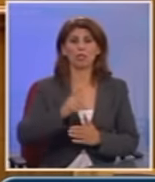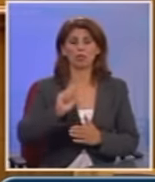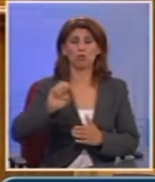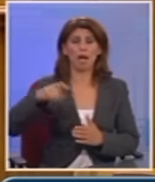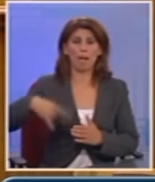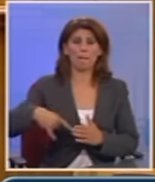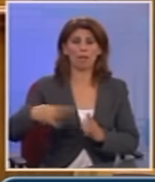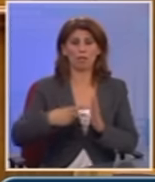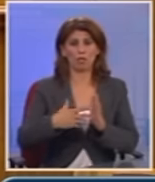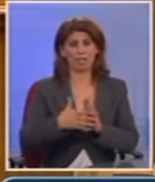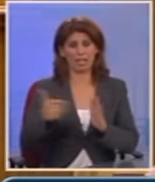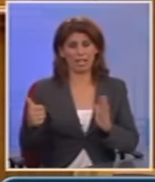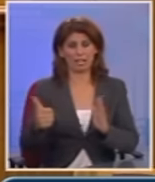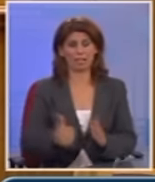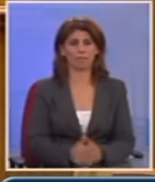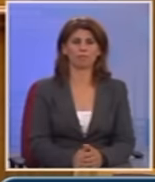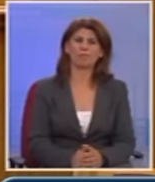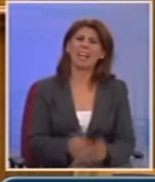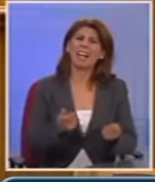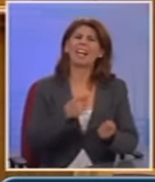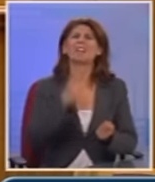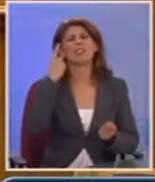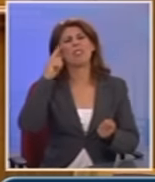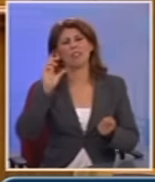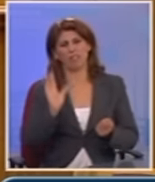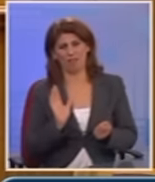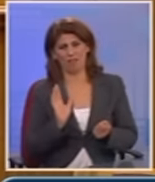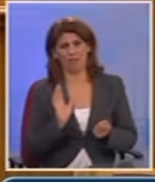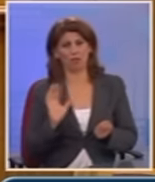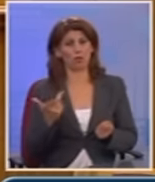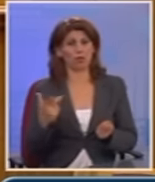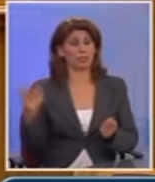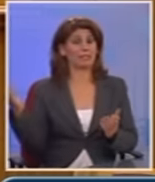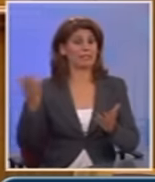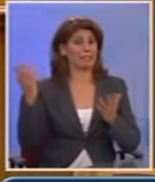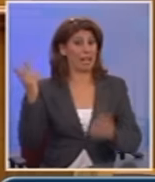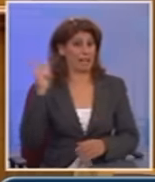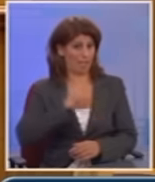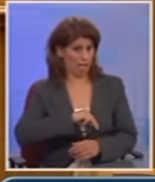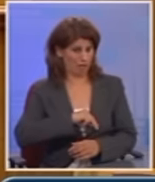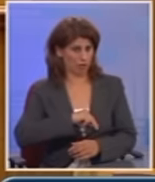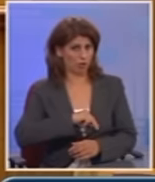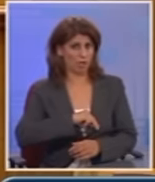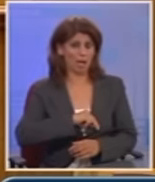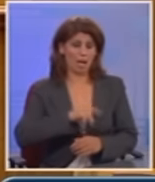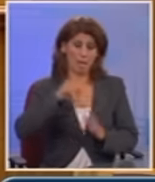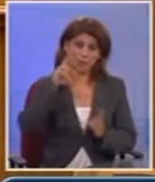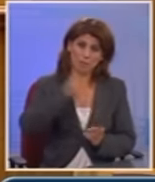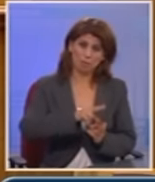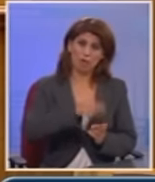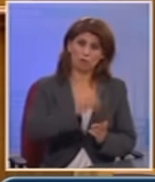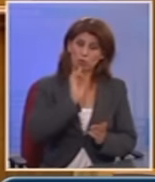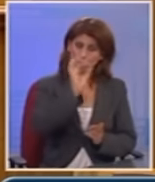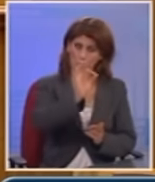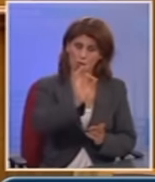για το 2016. Μάλιστα. Κάνετε πως δεν κατανοείτε ότι το δίθεν κέρδος από τη μείωση αυτών των